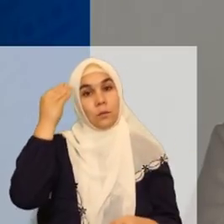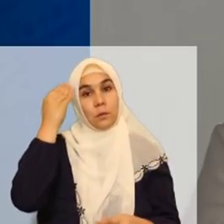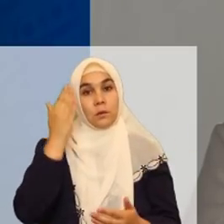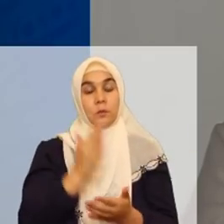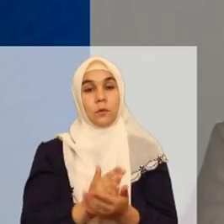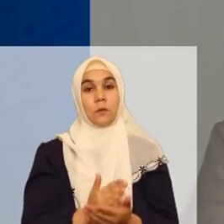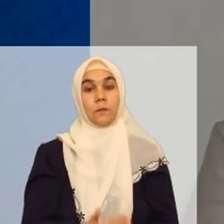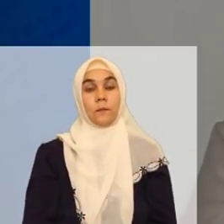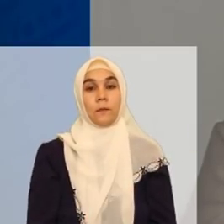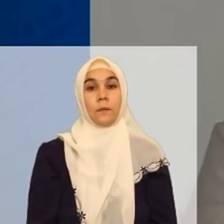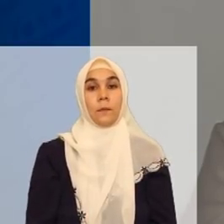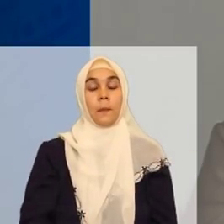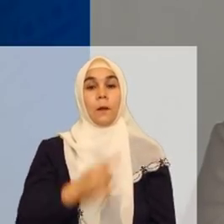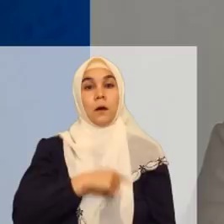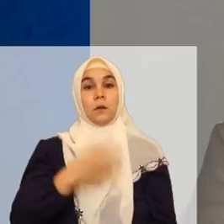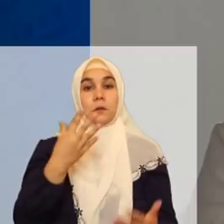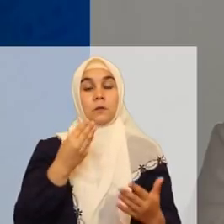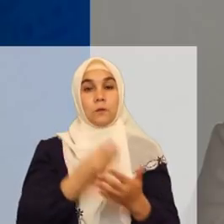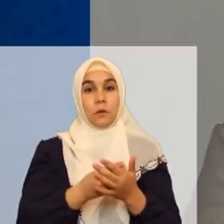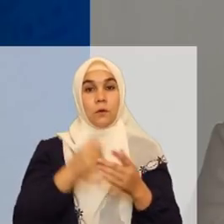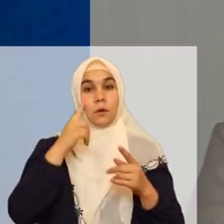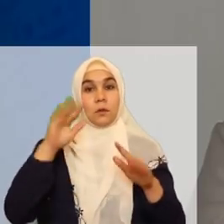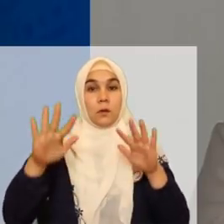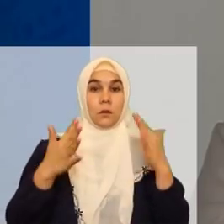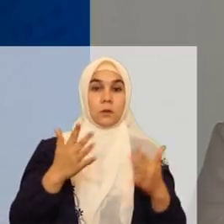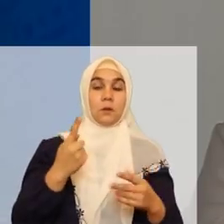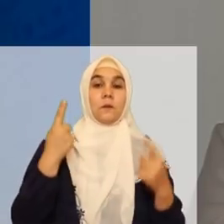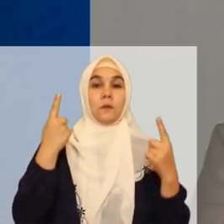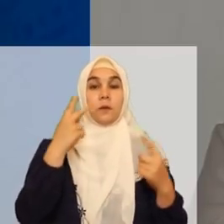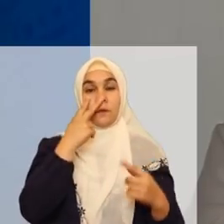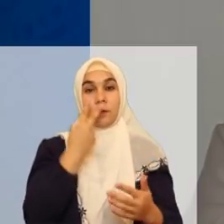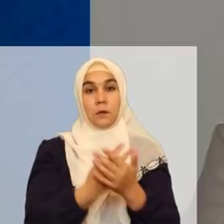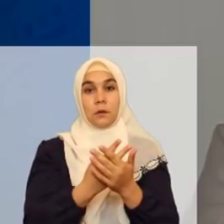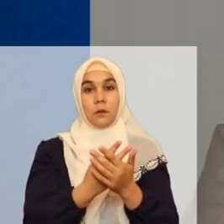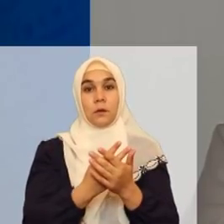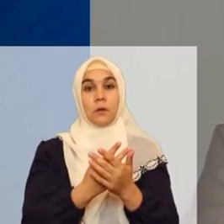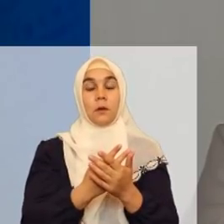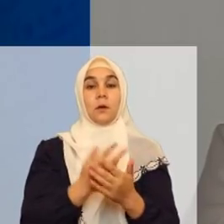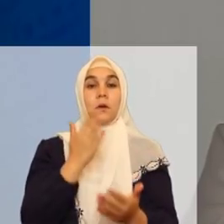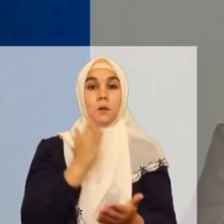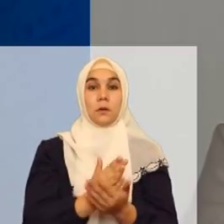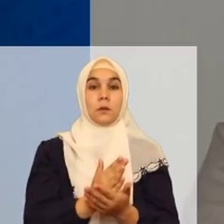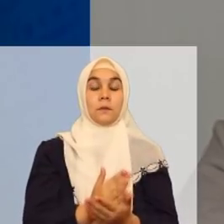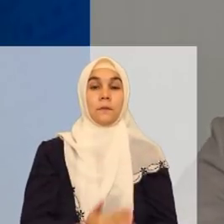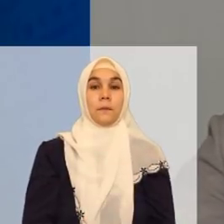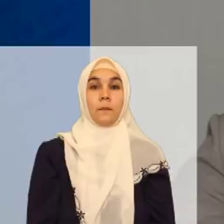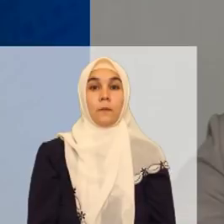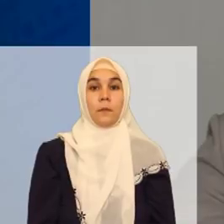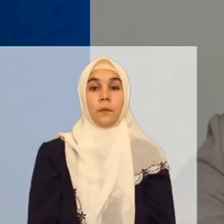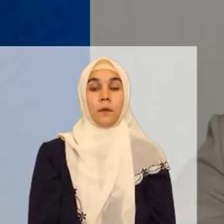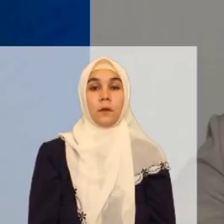manbasidir va axloq sayqallanishini eng ko'zga ko'ringan omillaridan biridir.